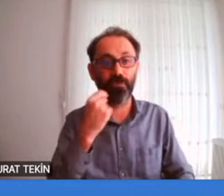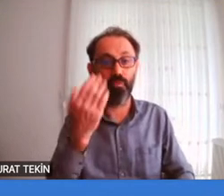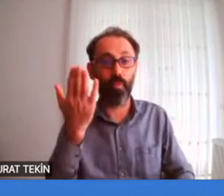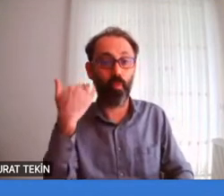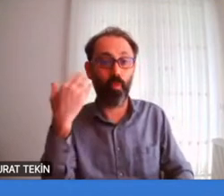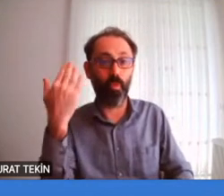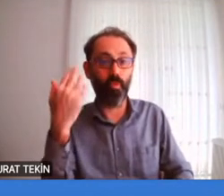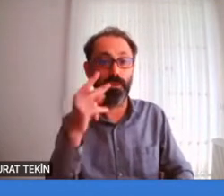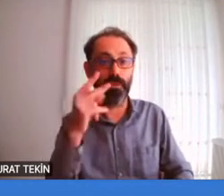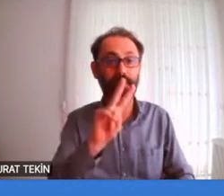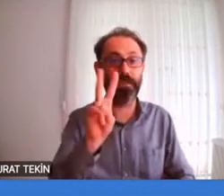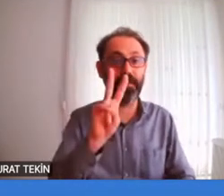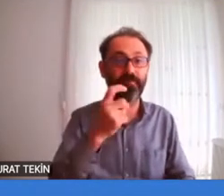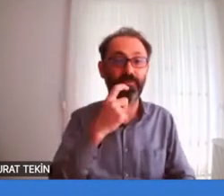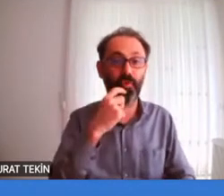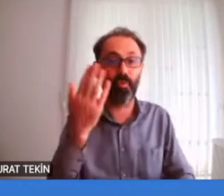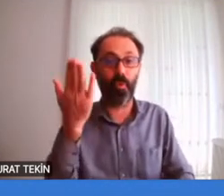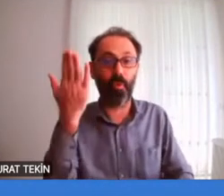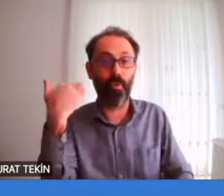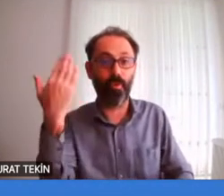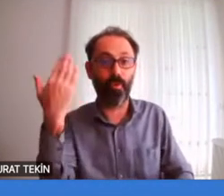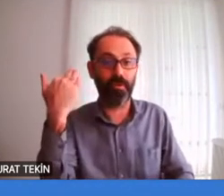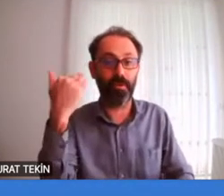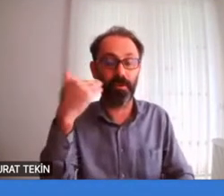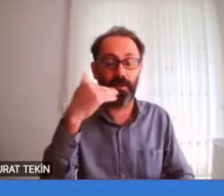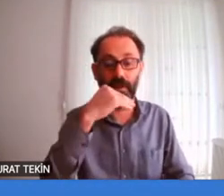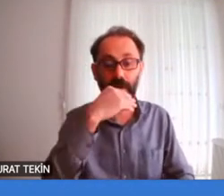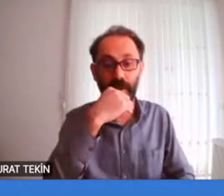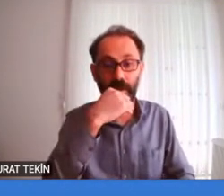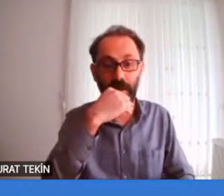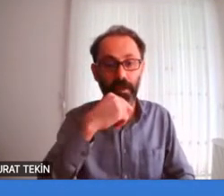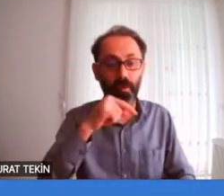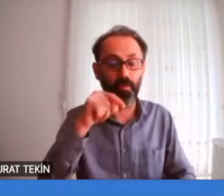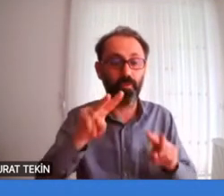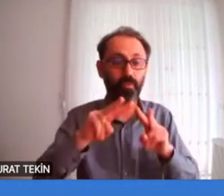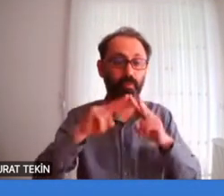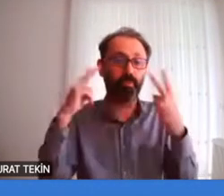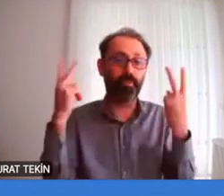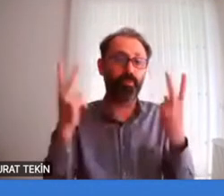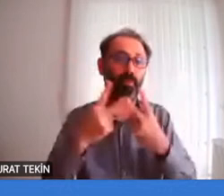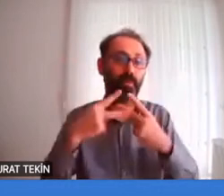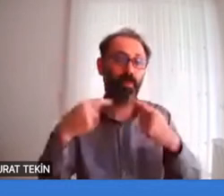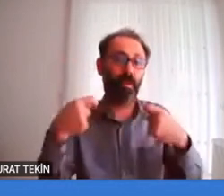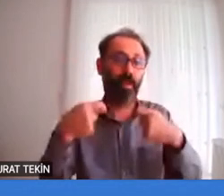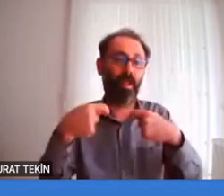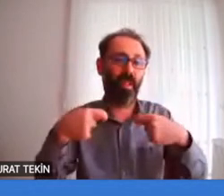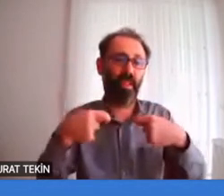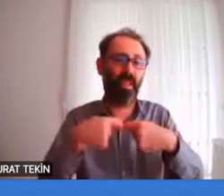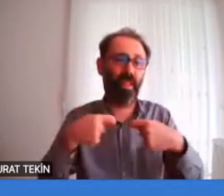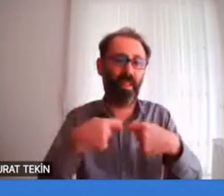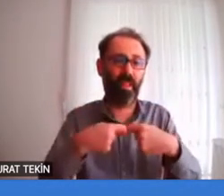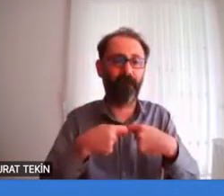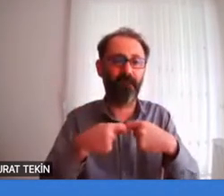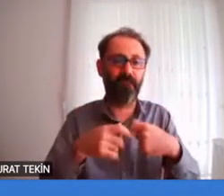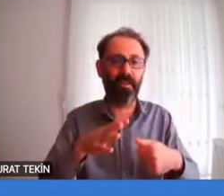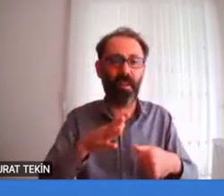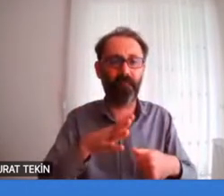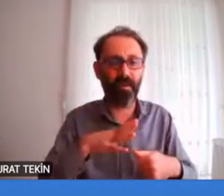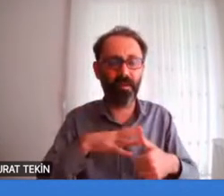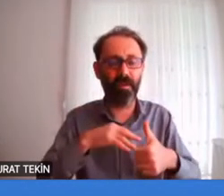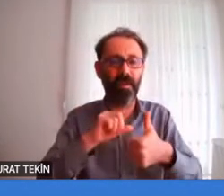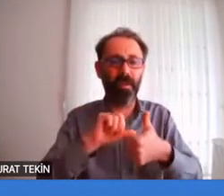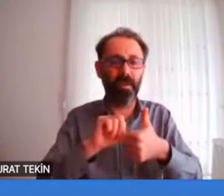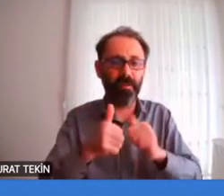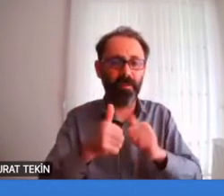işte bizim işte yani dünya savaş konsepti içerisindeki yerimizi düşünün ve şu andaki